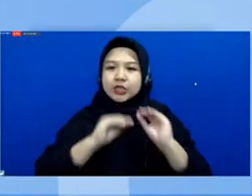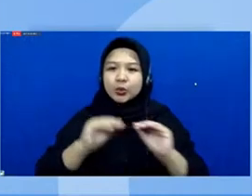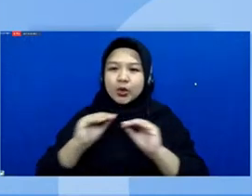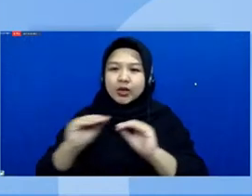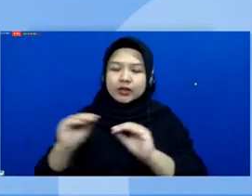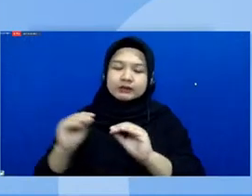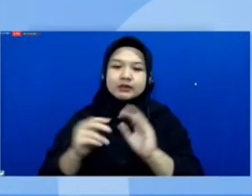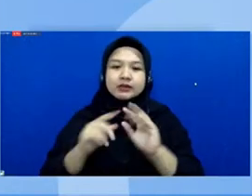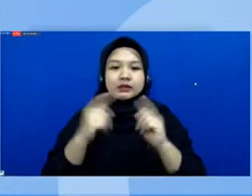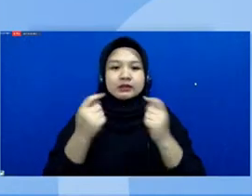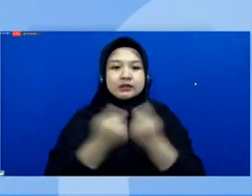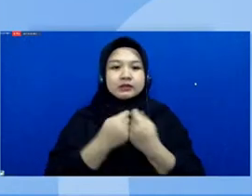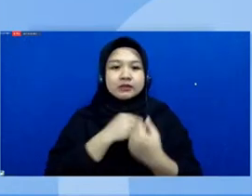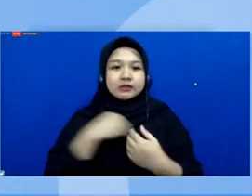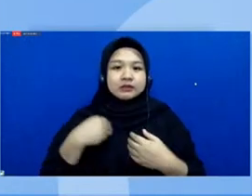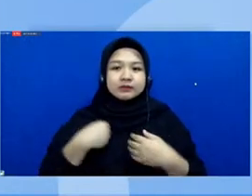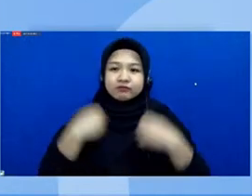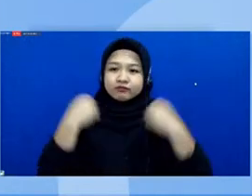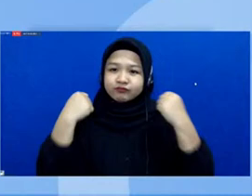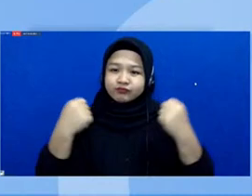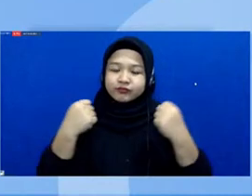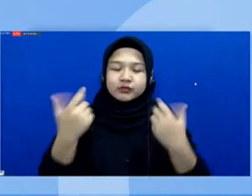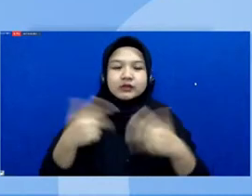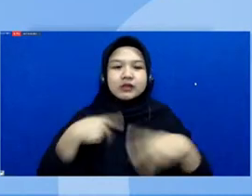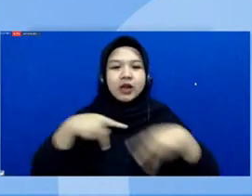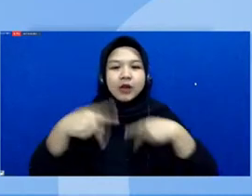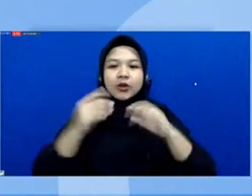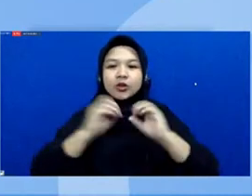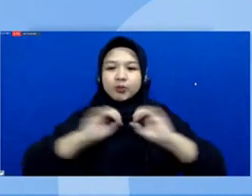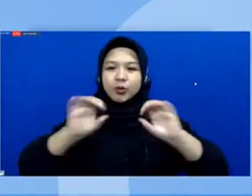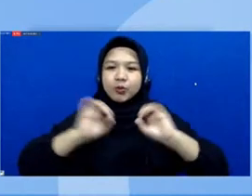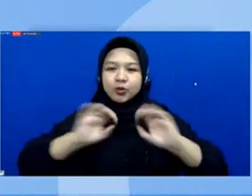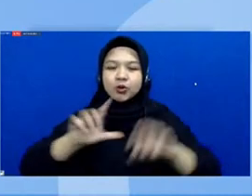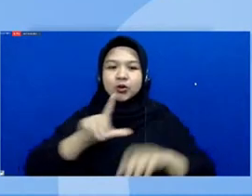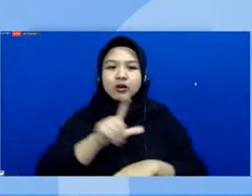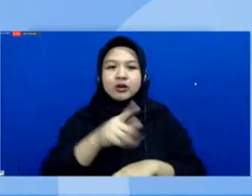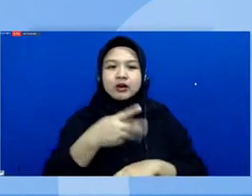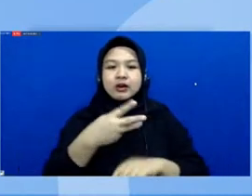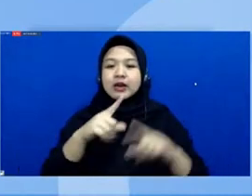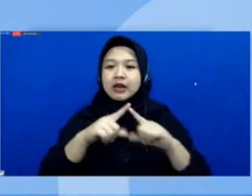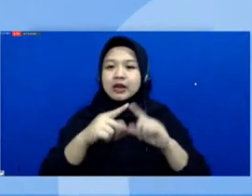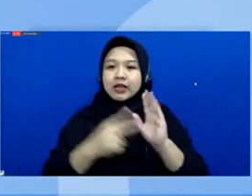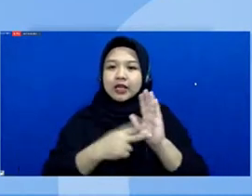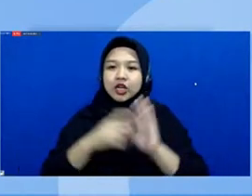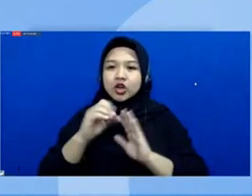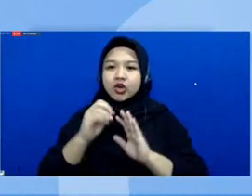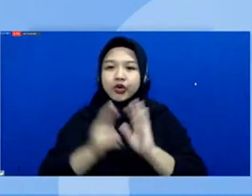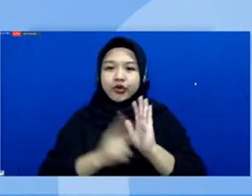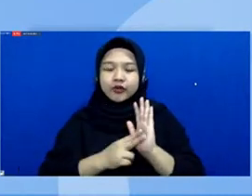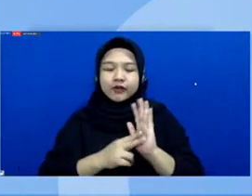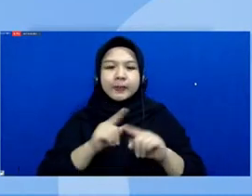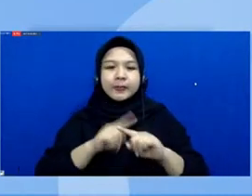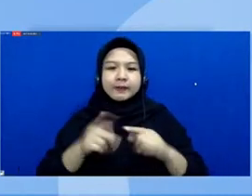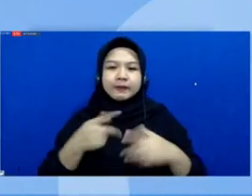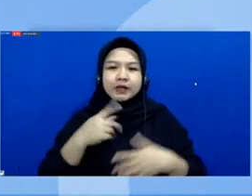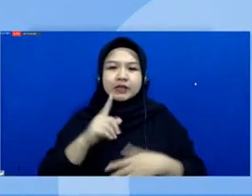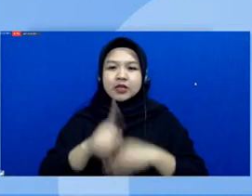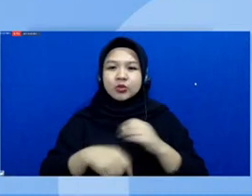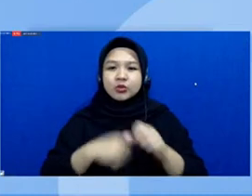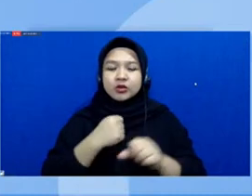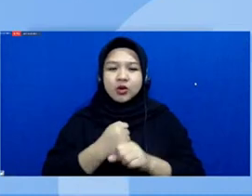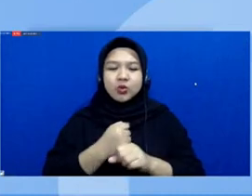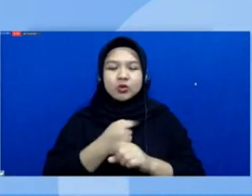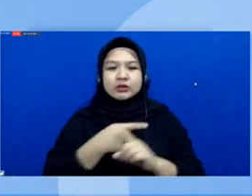dari nakes, dari nelawan, juga dari para promotor lean on. Sayangnya setelah kita 1,5 tahun